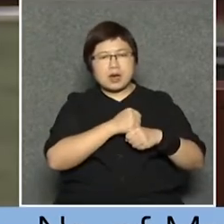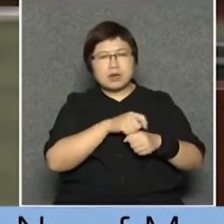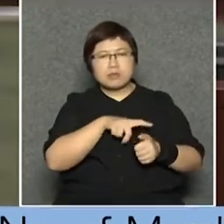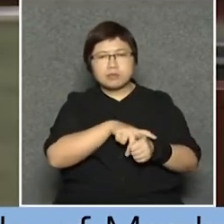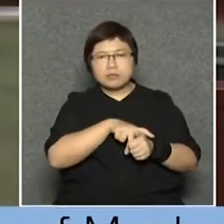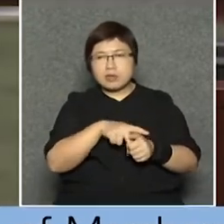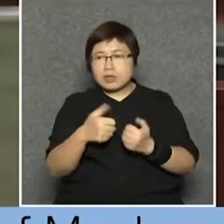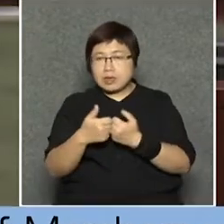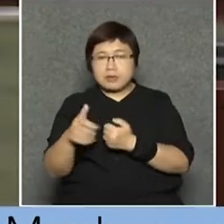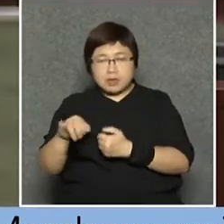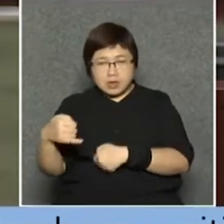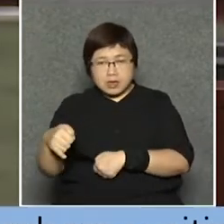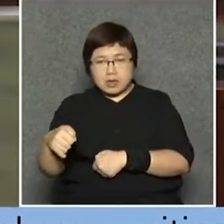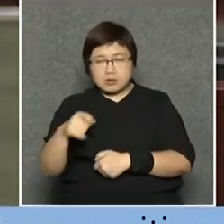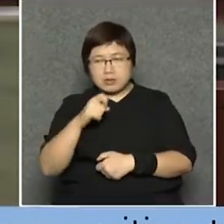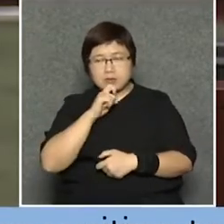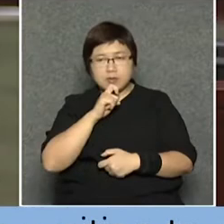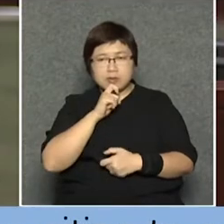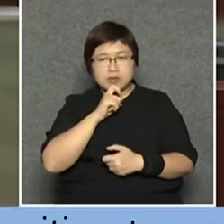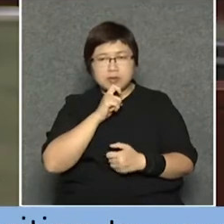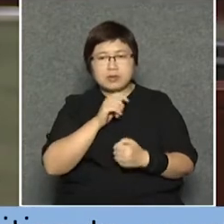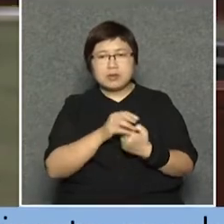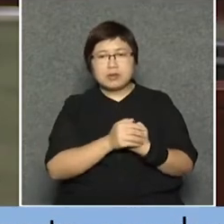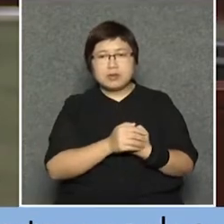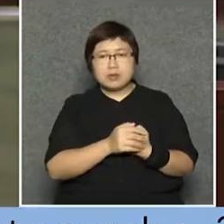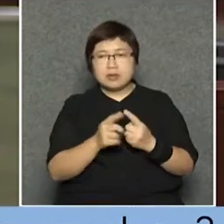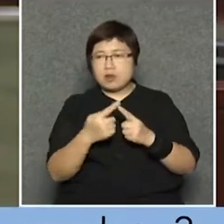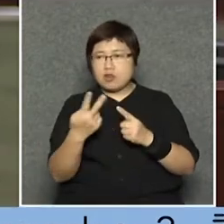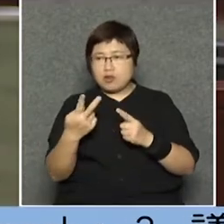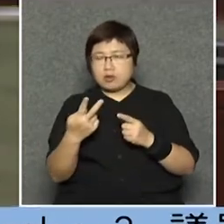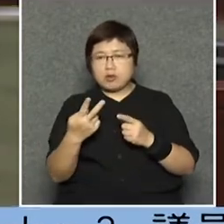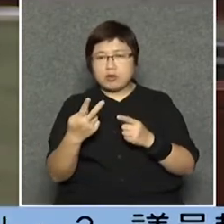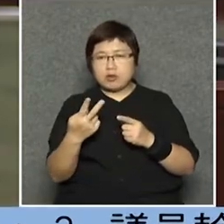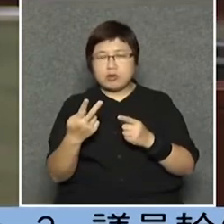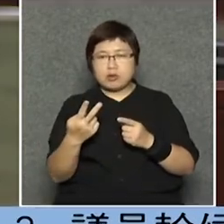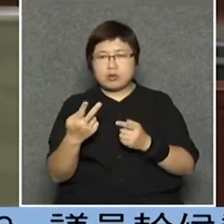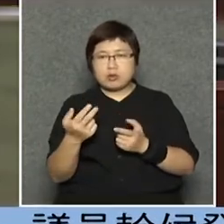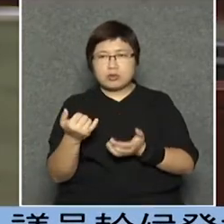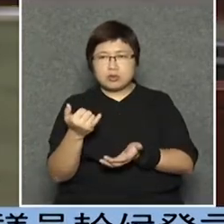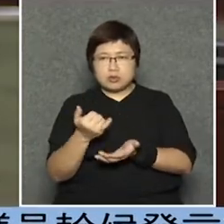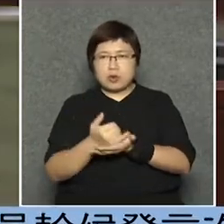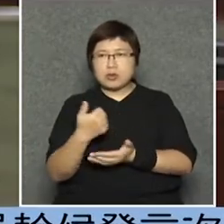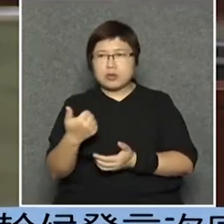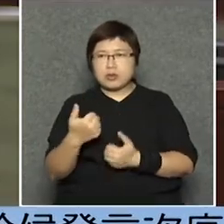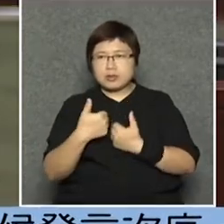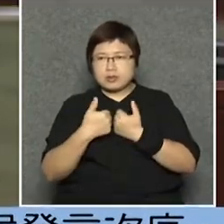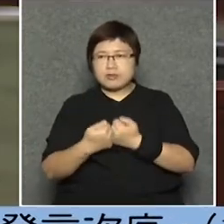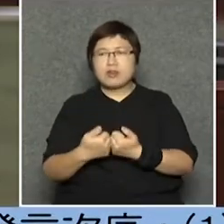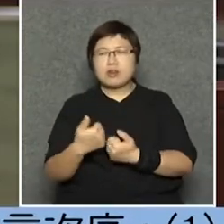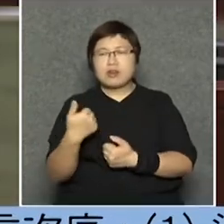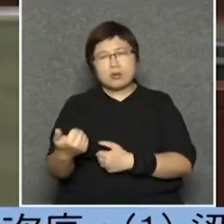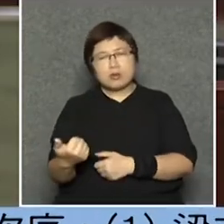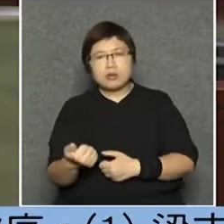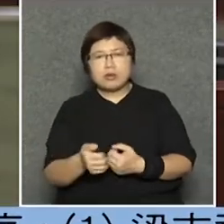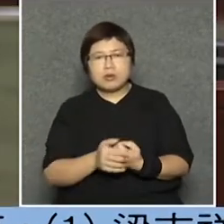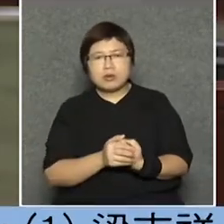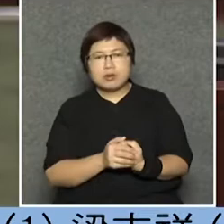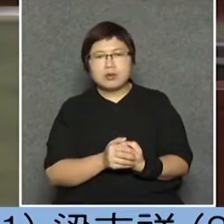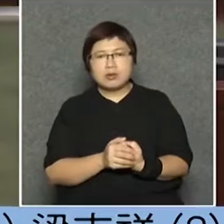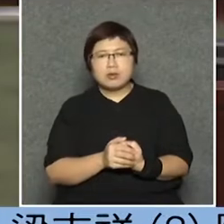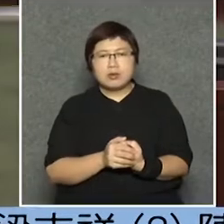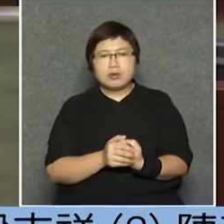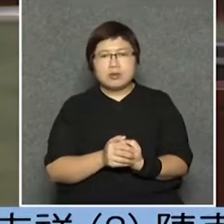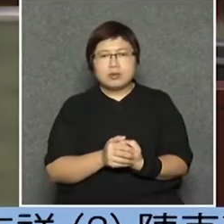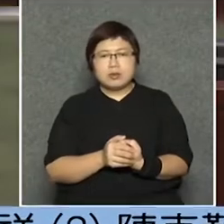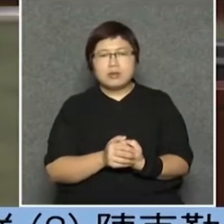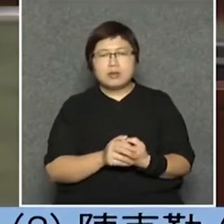我如果有一架車係兩個人坐得嘅，咁嗰個婚禮咧都好好嘅。由此可見，其實